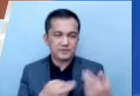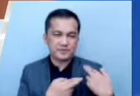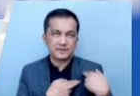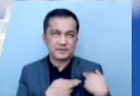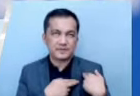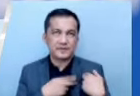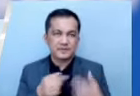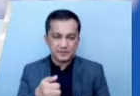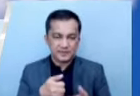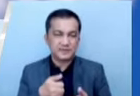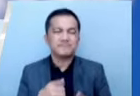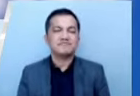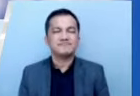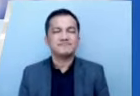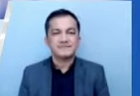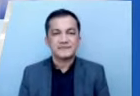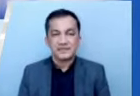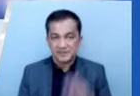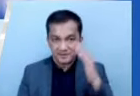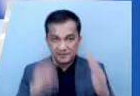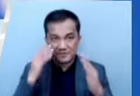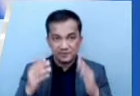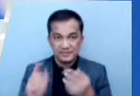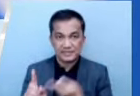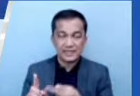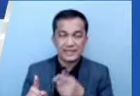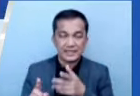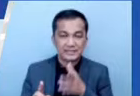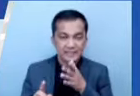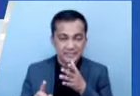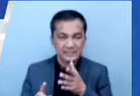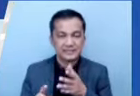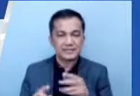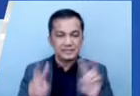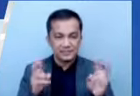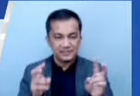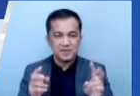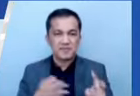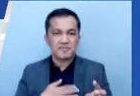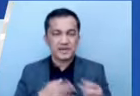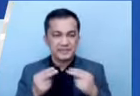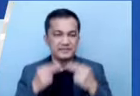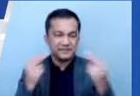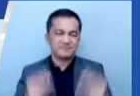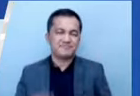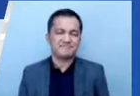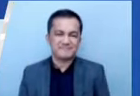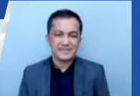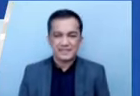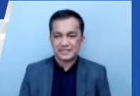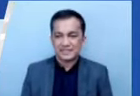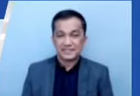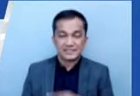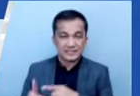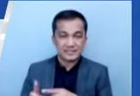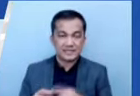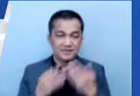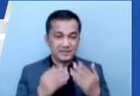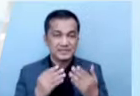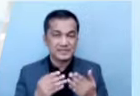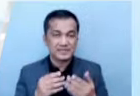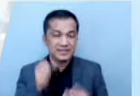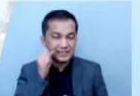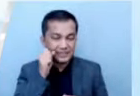award. Binati din ni Sara ang kanyang ina at tinawag siyang My Hero. Nagpasalamat din sa isang tweet si Sara na alay